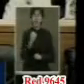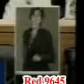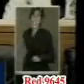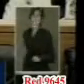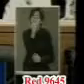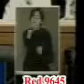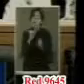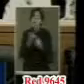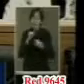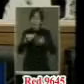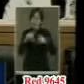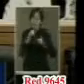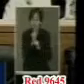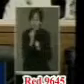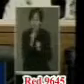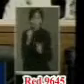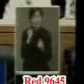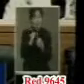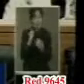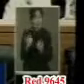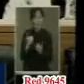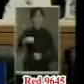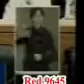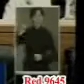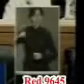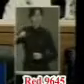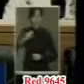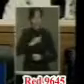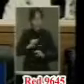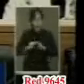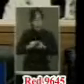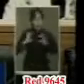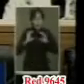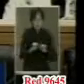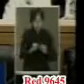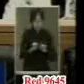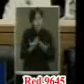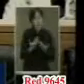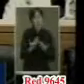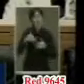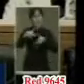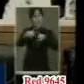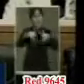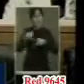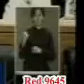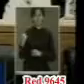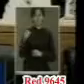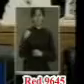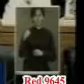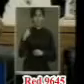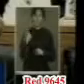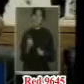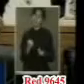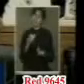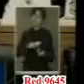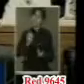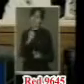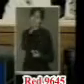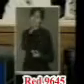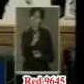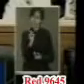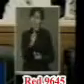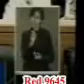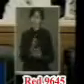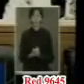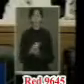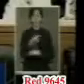ายไปเล่นงานกับคนอื่นบอกว่าตุลาการพิวัตรเวลาเจอกับตัวเองไม่ตุลาการพิวัตรแล้วขอประชาพิวัตรแทนท่านประธานที่เ